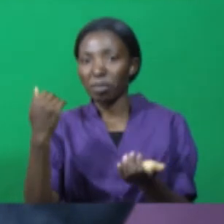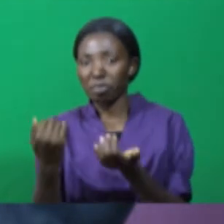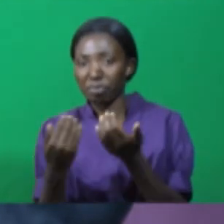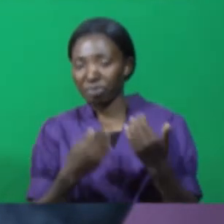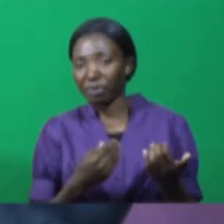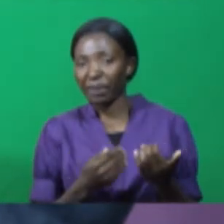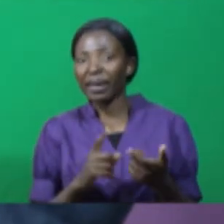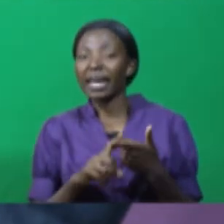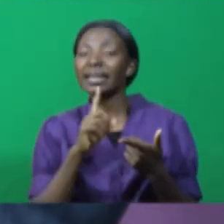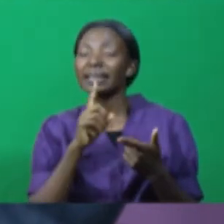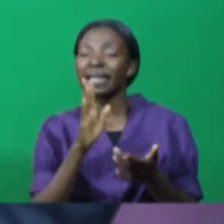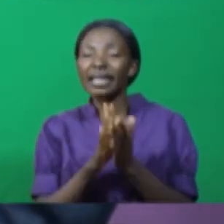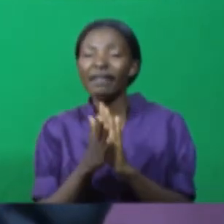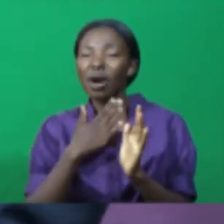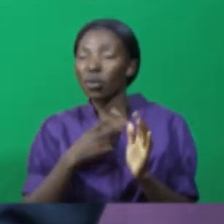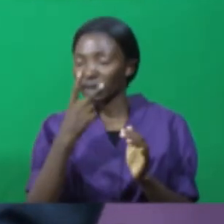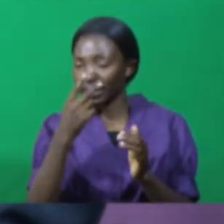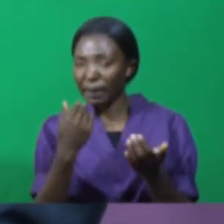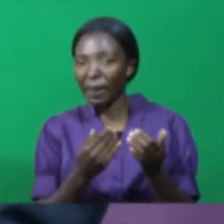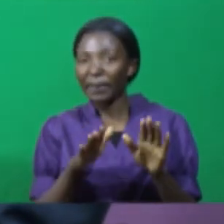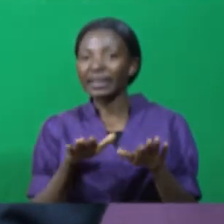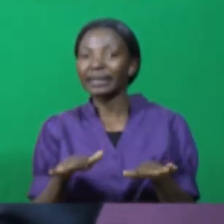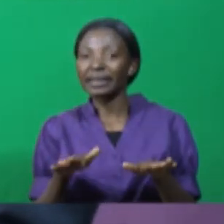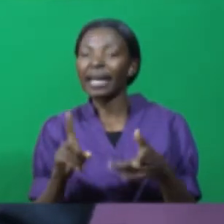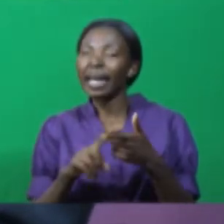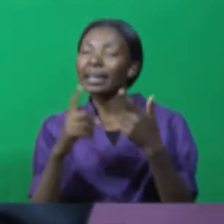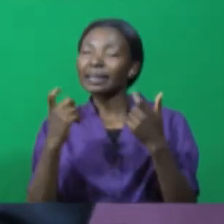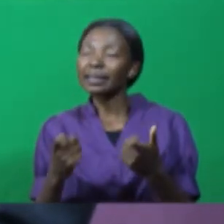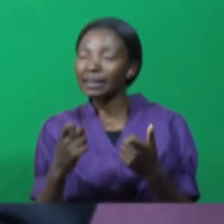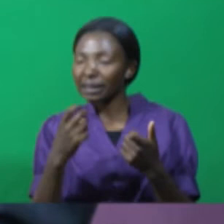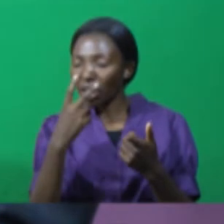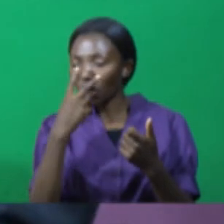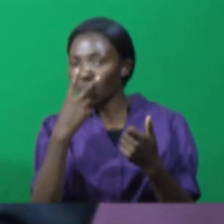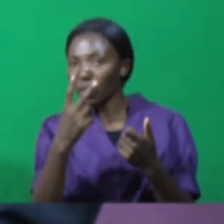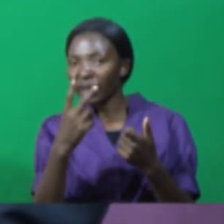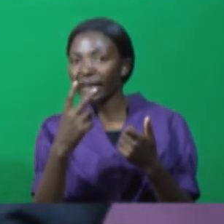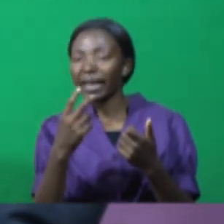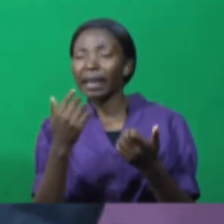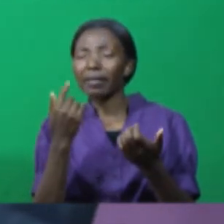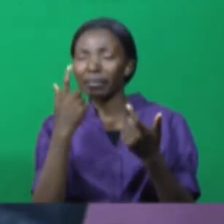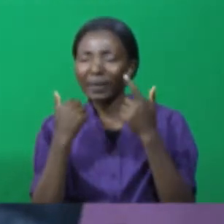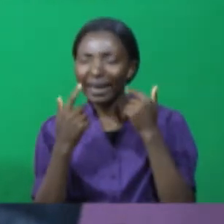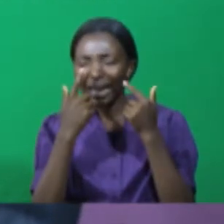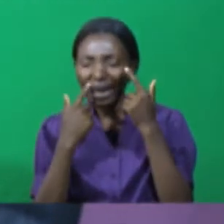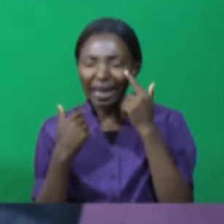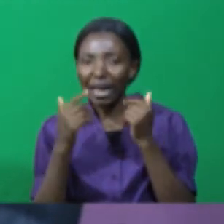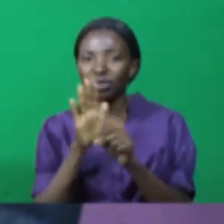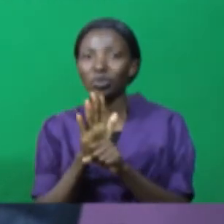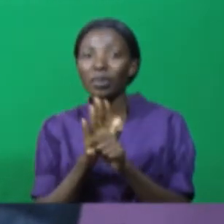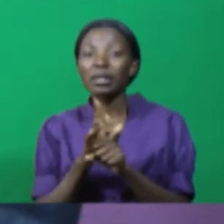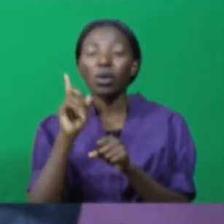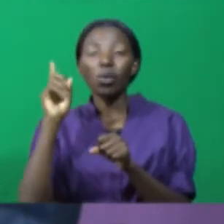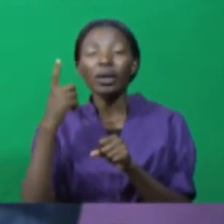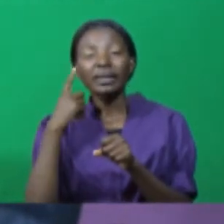wakati ndirege kuona hangu mwana achifa. Mm-hmm. Akagara pakatarisana naye akachema kwazvo. Mwara